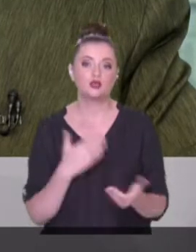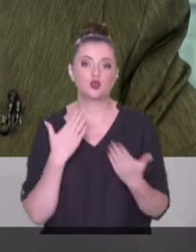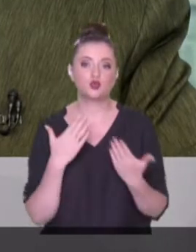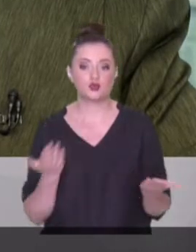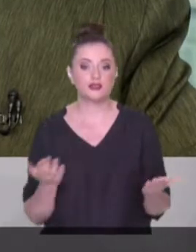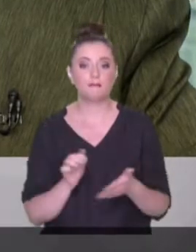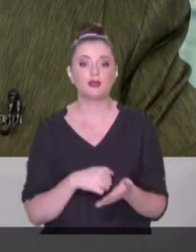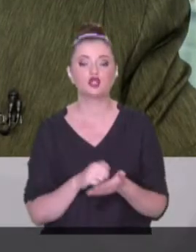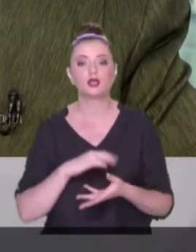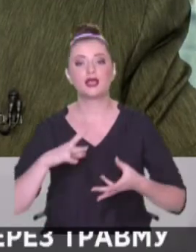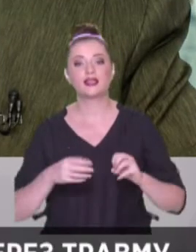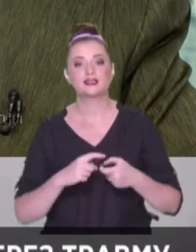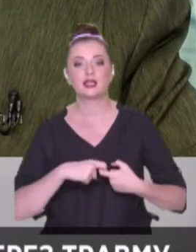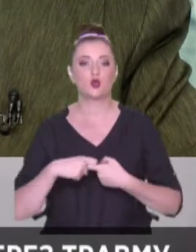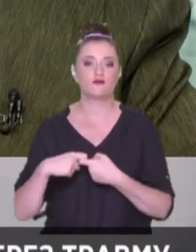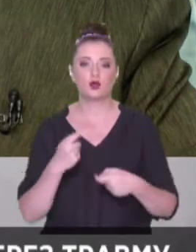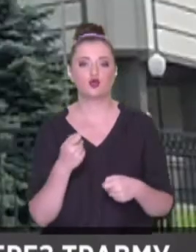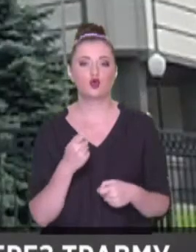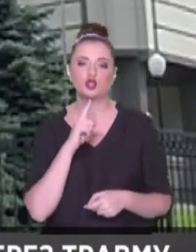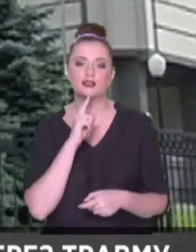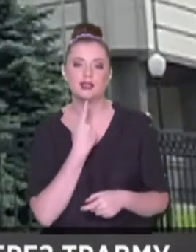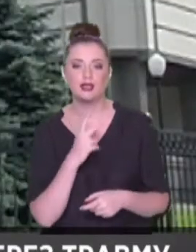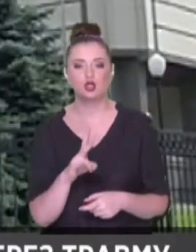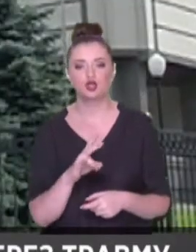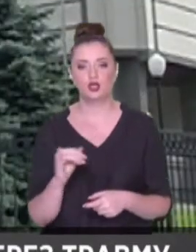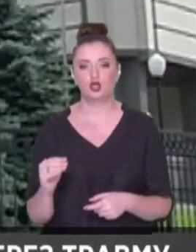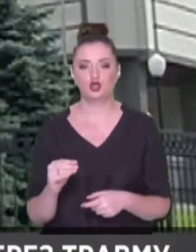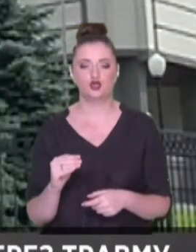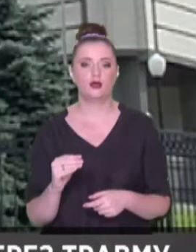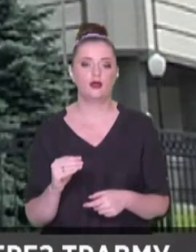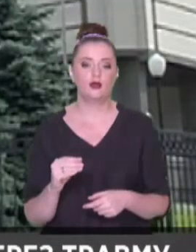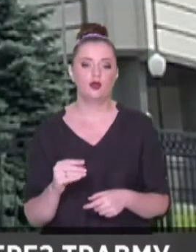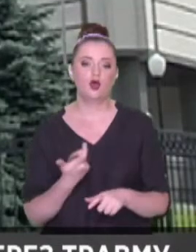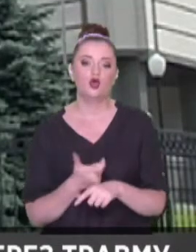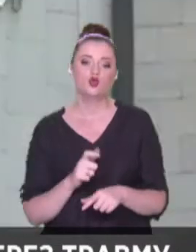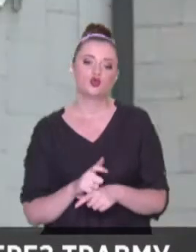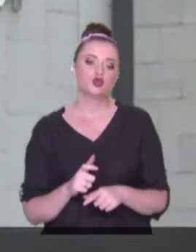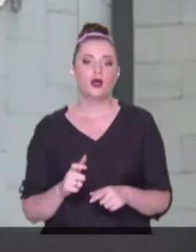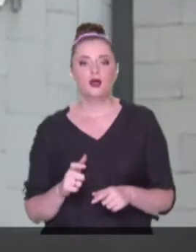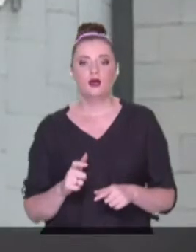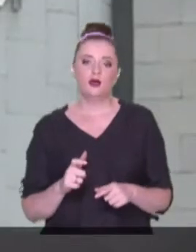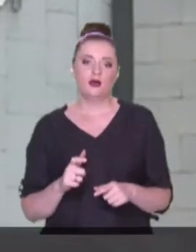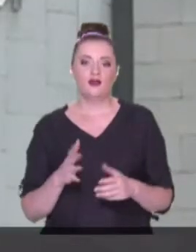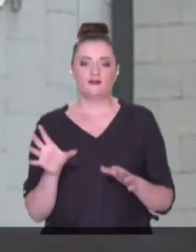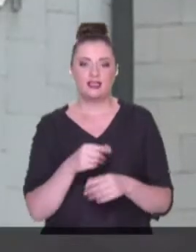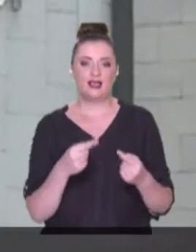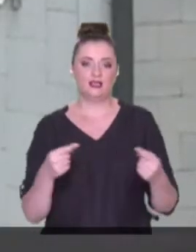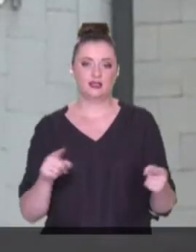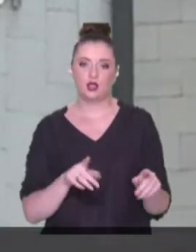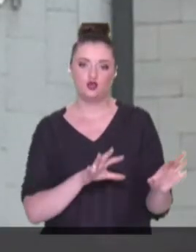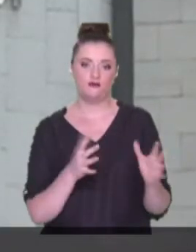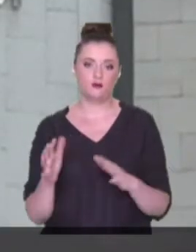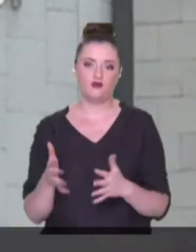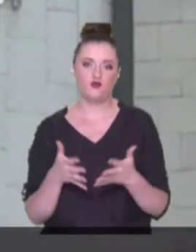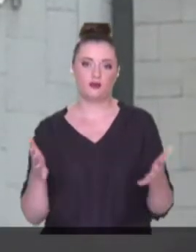Просто причинно-наслідкові зв'язки, вони трошки складніше, ніж, ну, такі дуже, там, не знаю, ніж все інше, те, що відбувається в